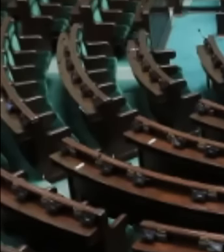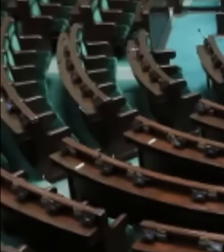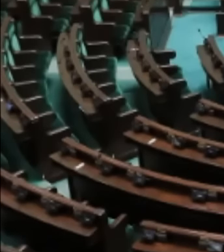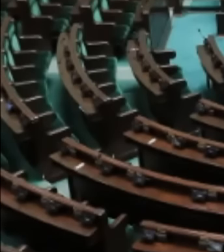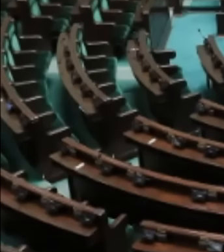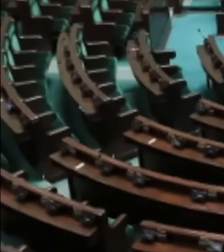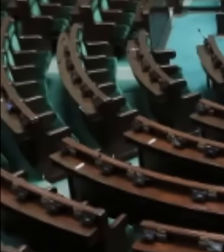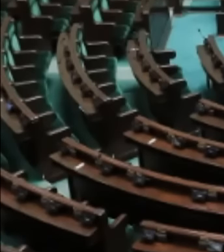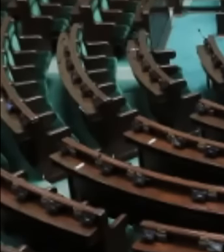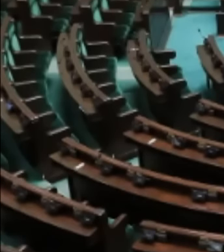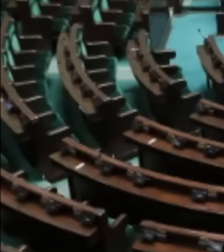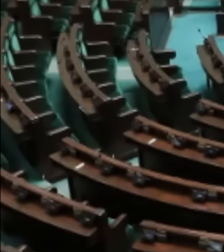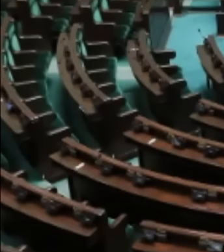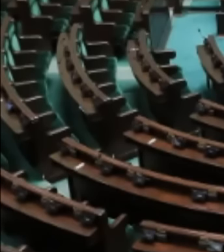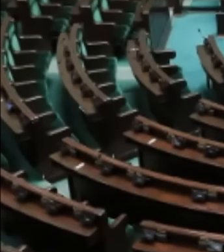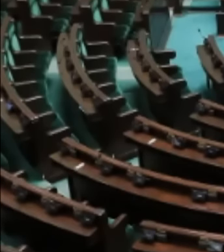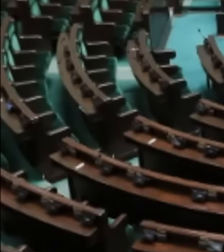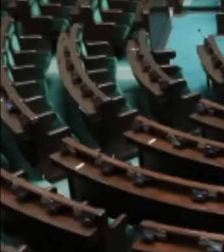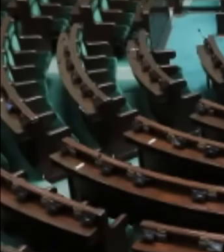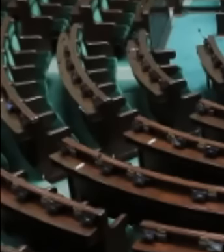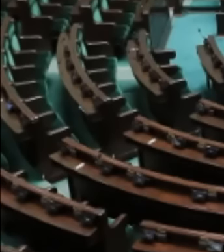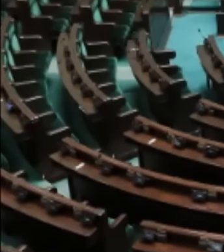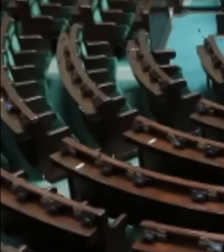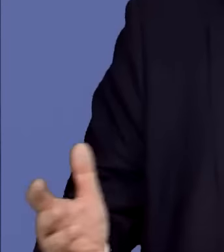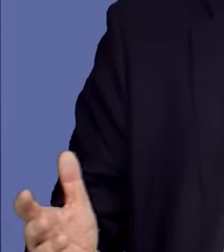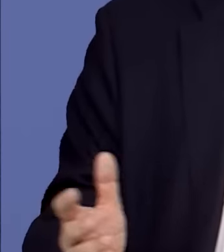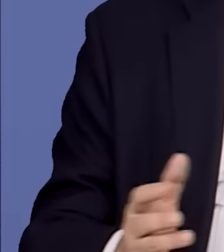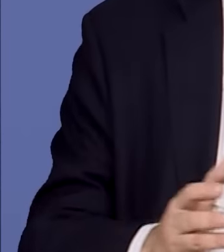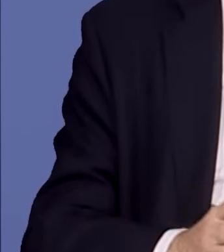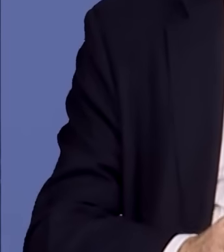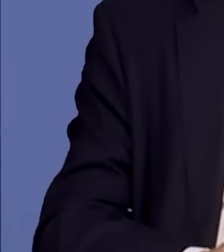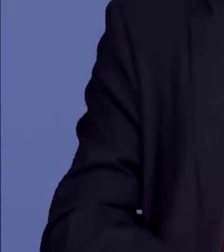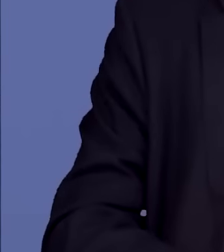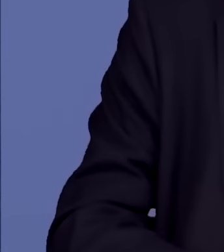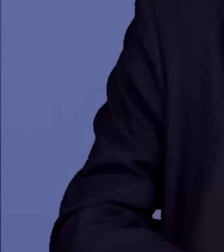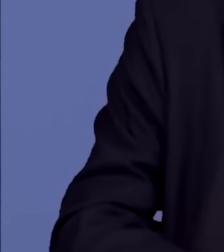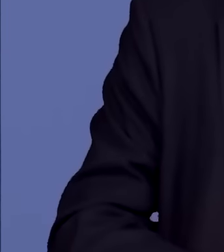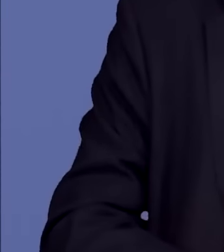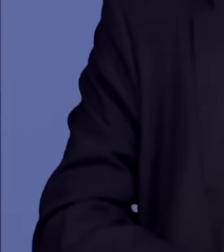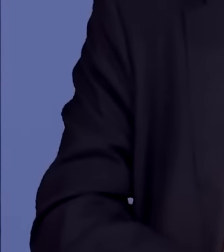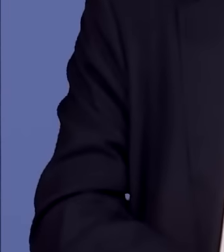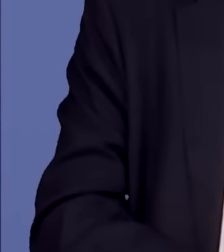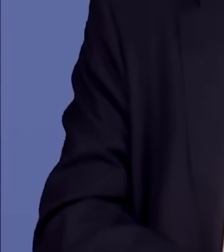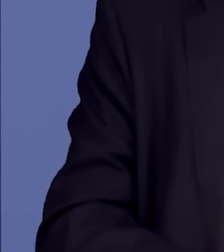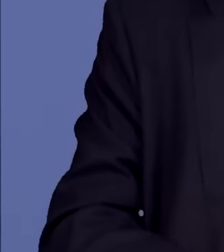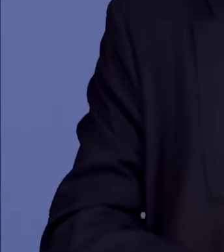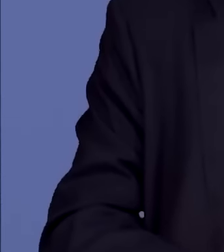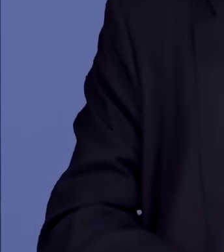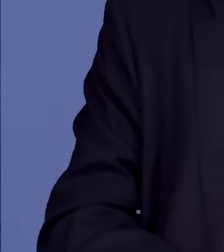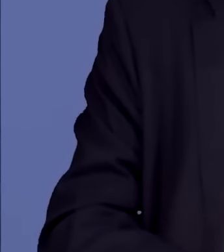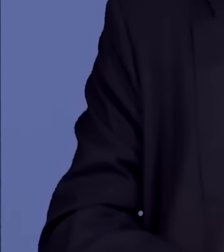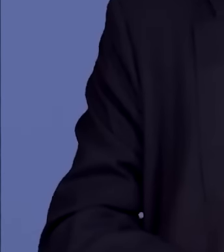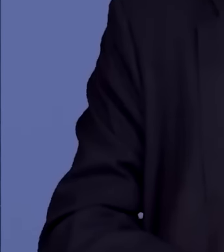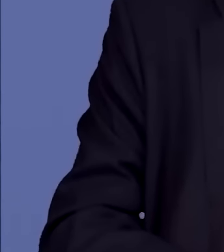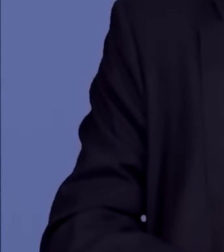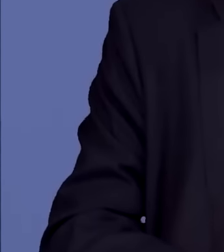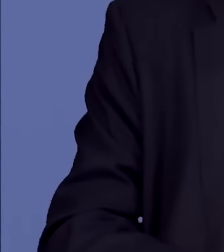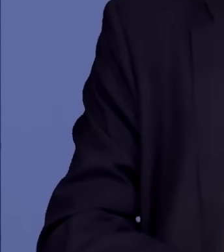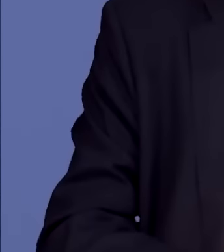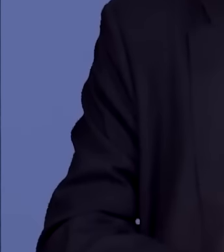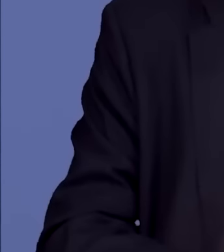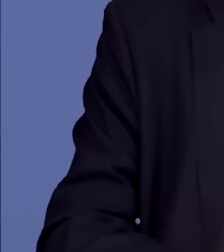zniszczyli Europejski styl życia o czym ona mówi No właśnie nie wiadomo o czym ona mówi tak naprawdę to rzeczywiście mamy